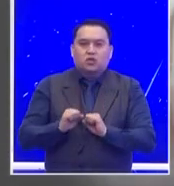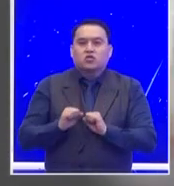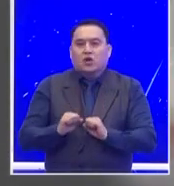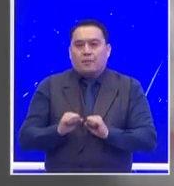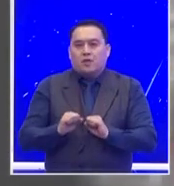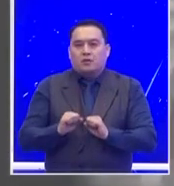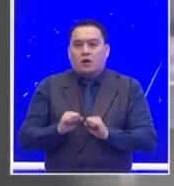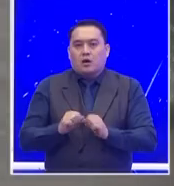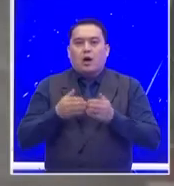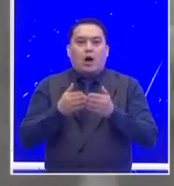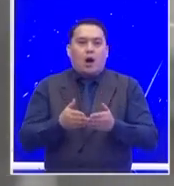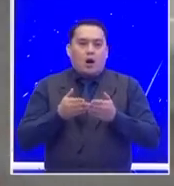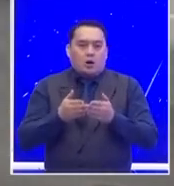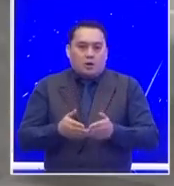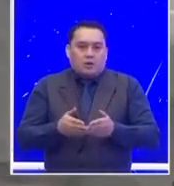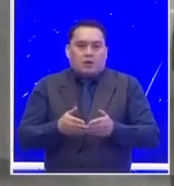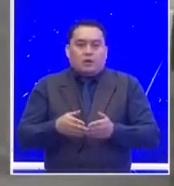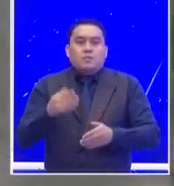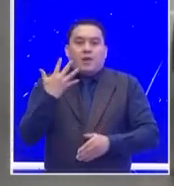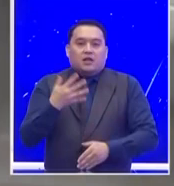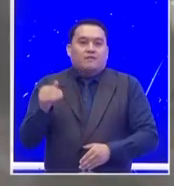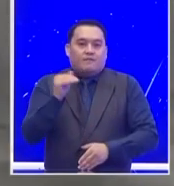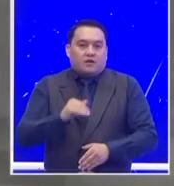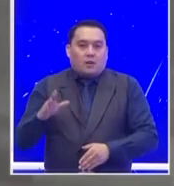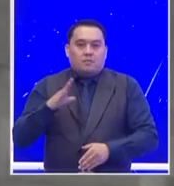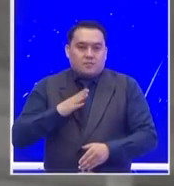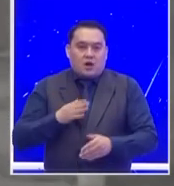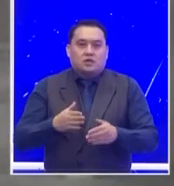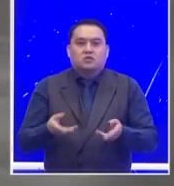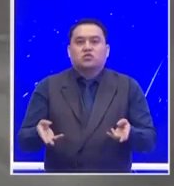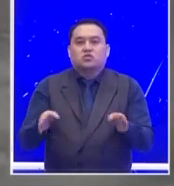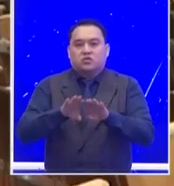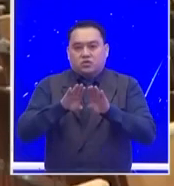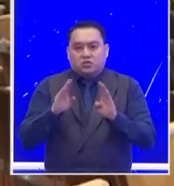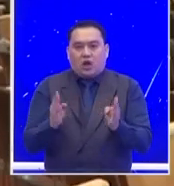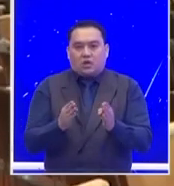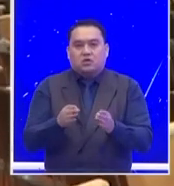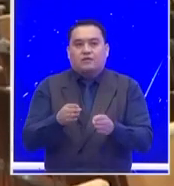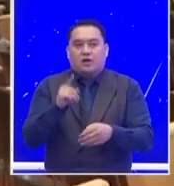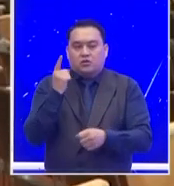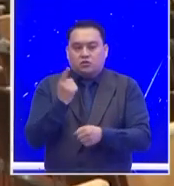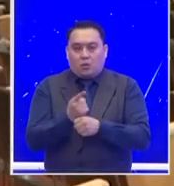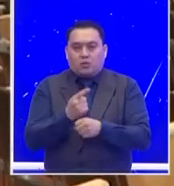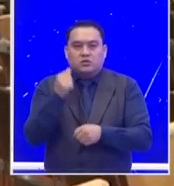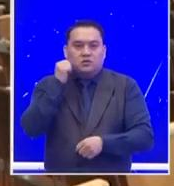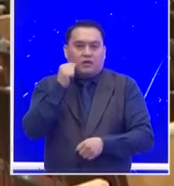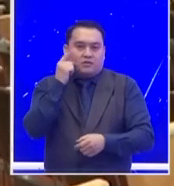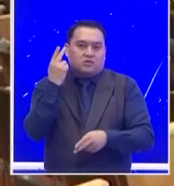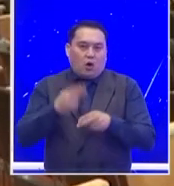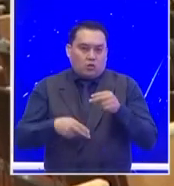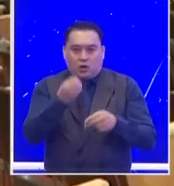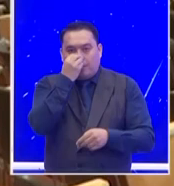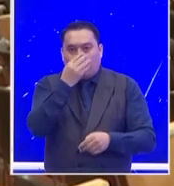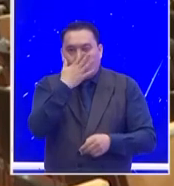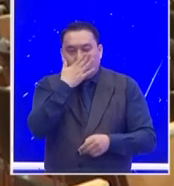защиты. Напомним, корабль «Diamond Princess» 5 февраля находится на карантине, который должен завершиться уже завтра. Японская